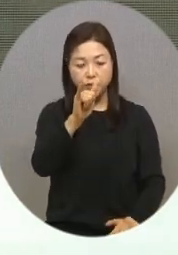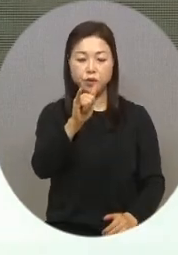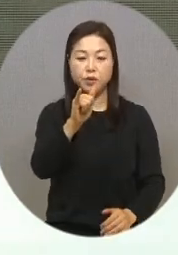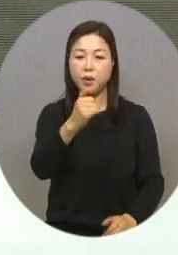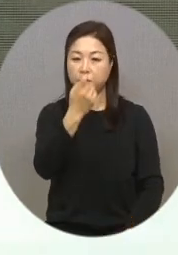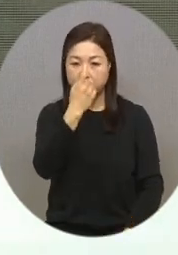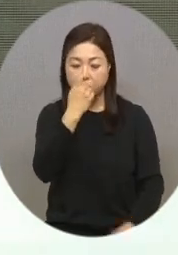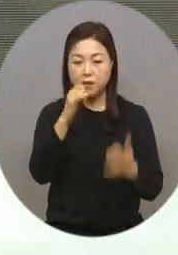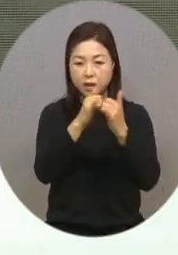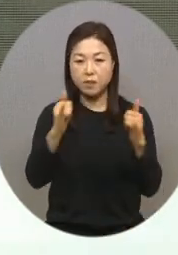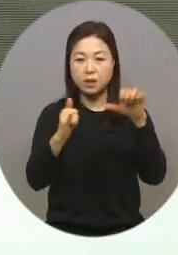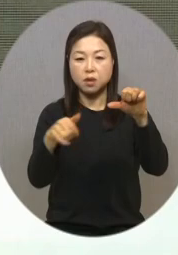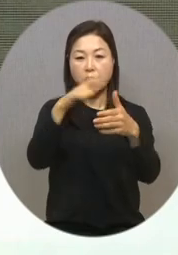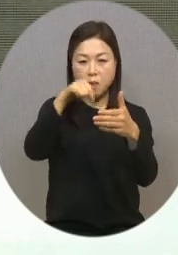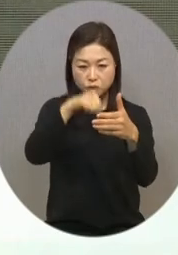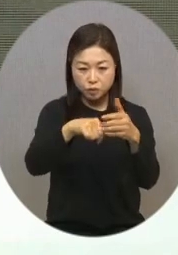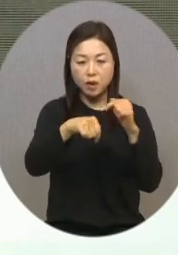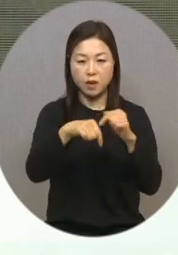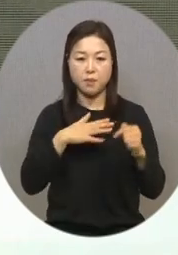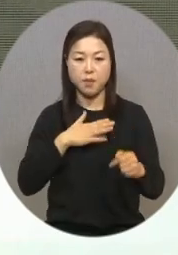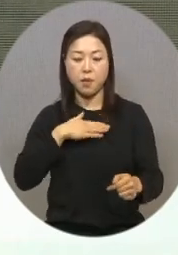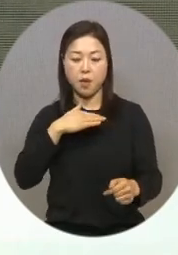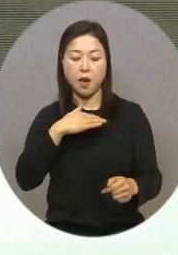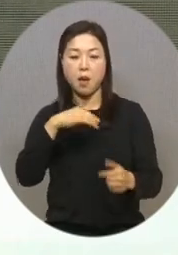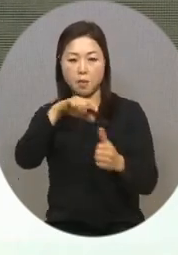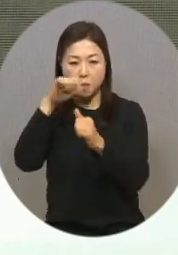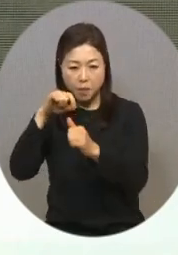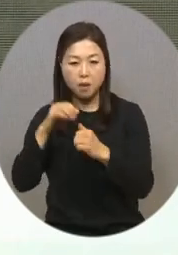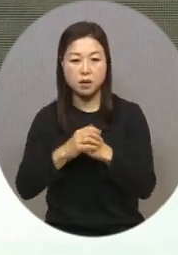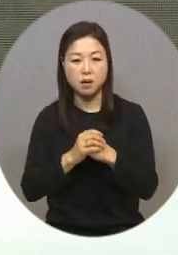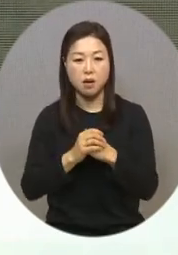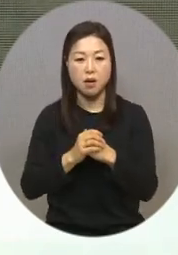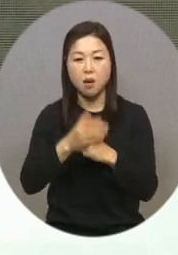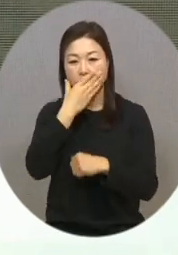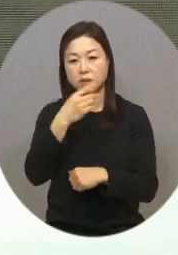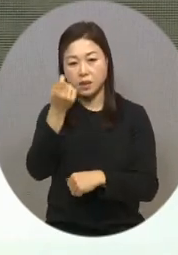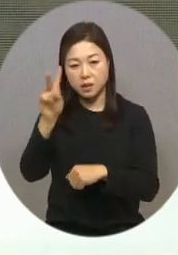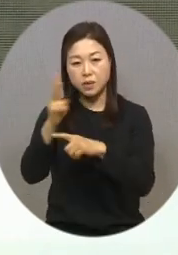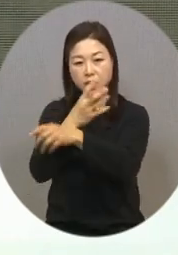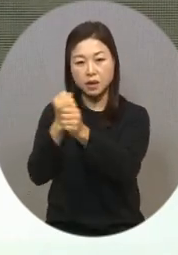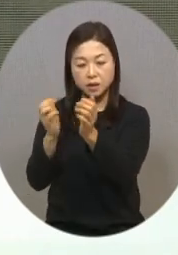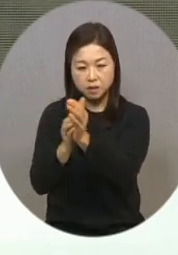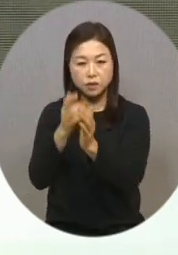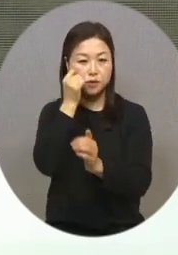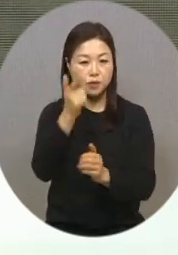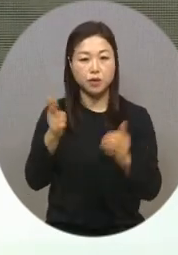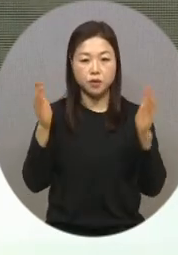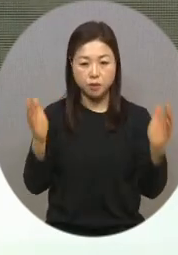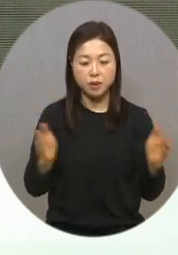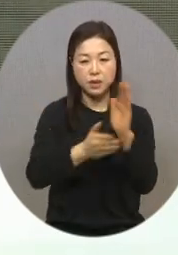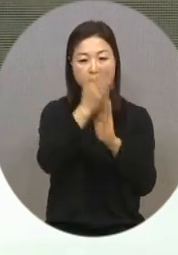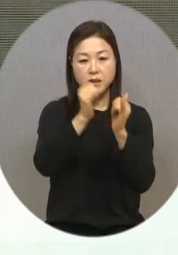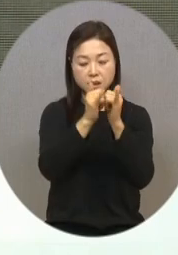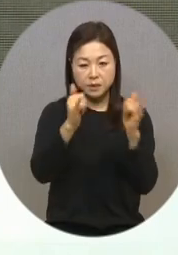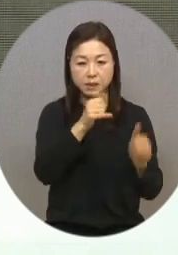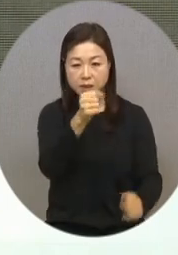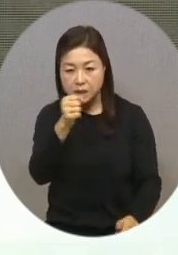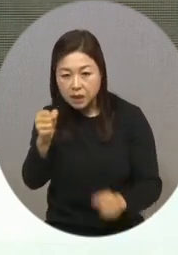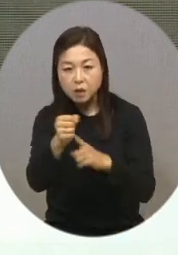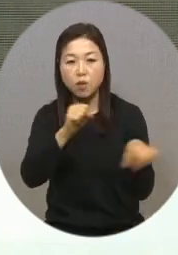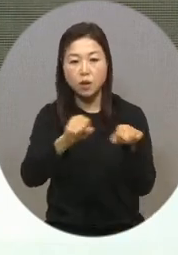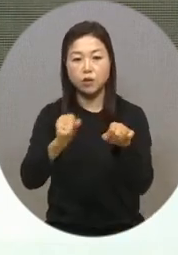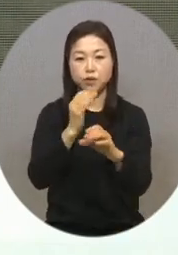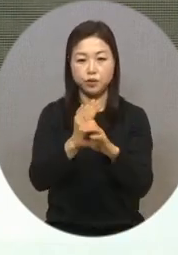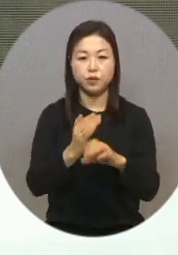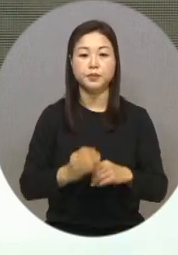내에 들어서 지난달 희망복지TV 방송과 계약을 하고 6개월 동안 시민 기자로서 일을 하고